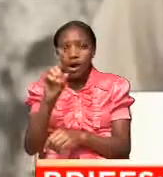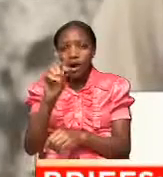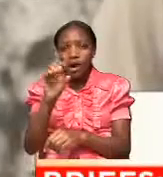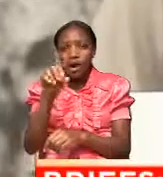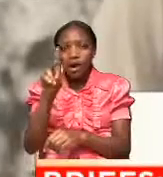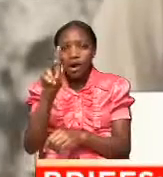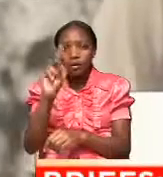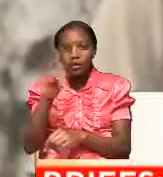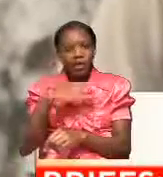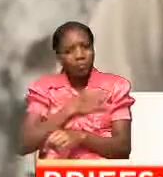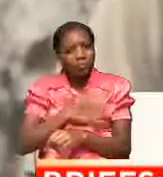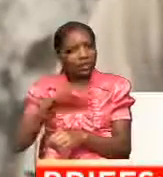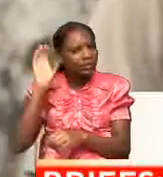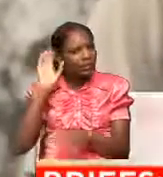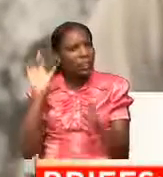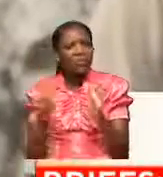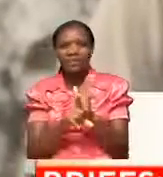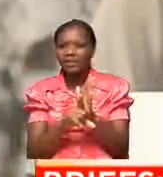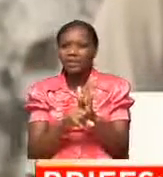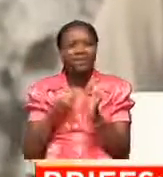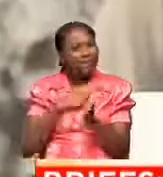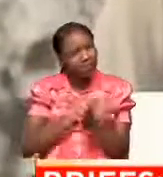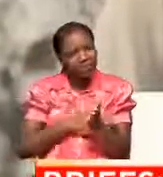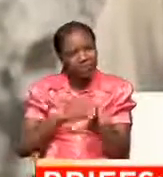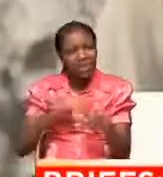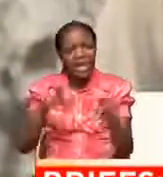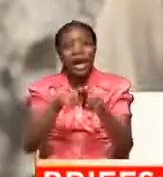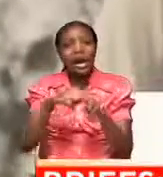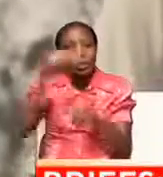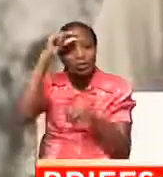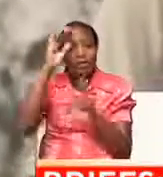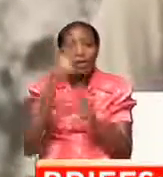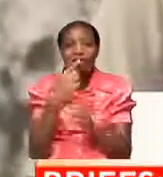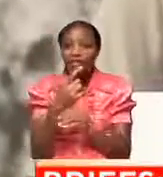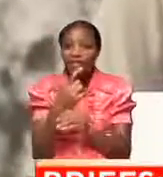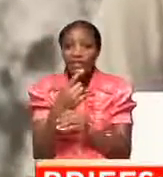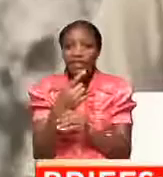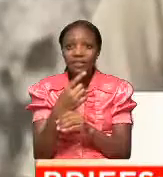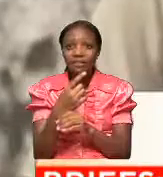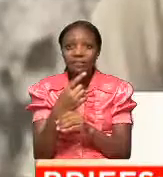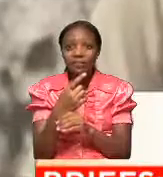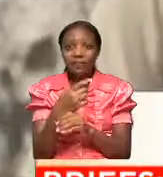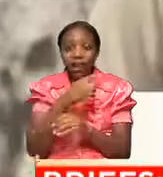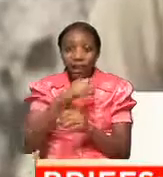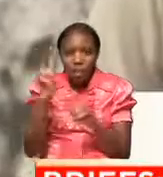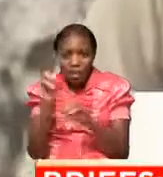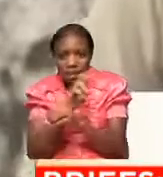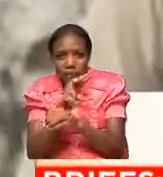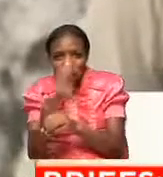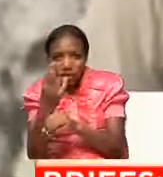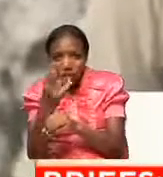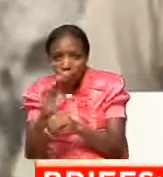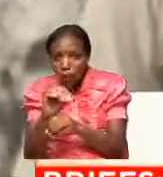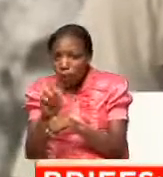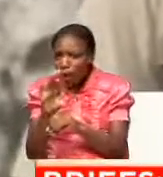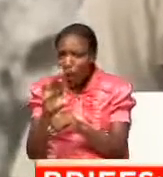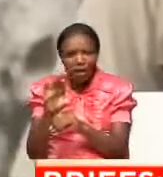Tafadhali tufuate hayo maagizo. Na vile mheshimiwa governor amesema, tutamonitor siku 2-3.